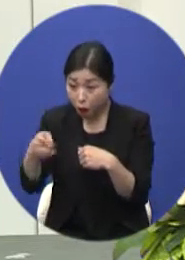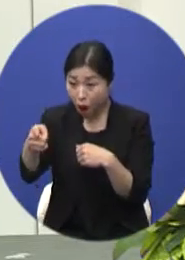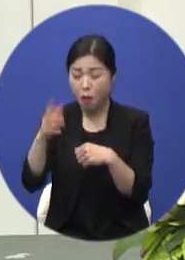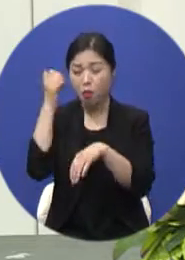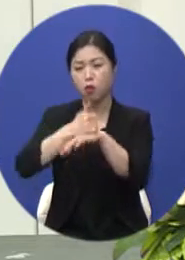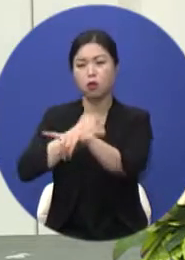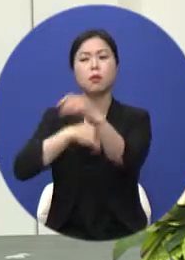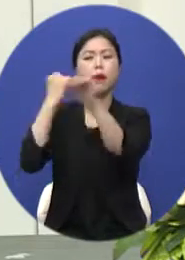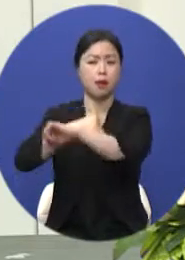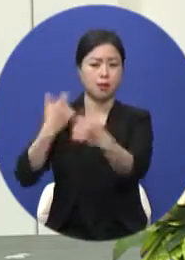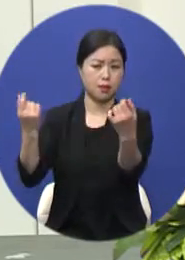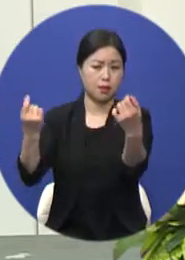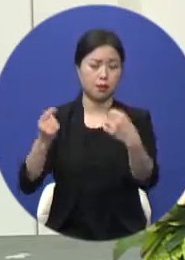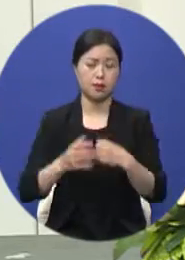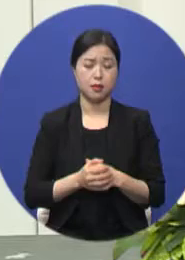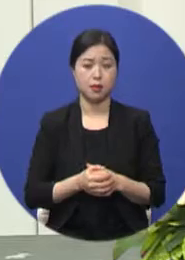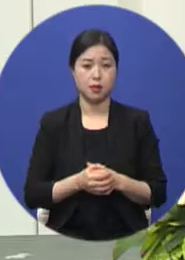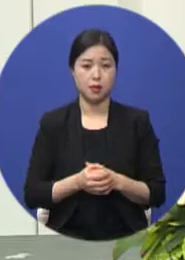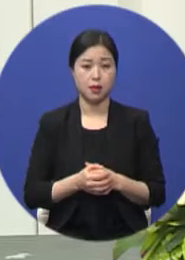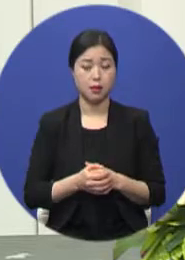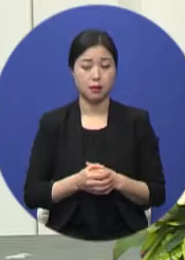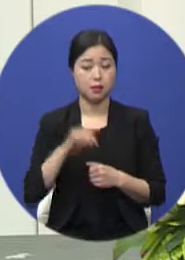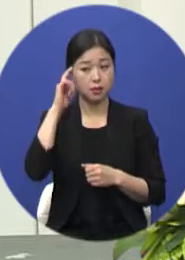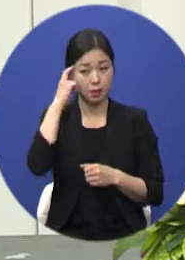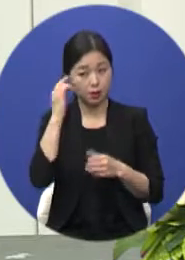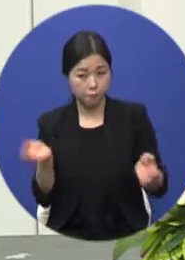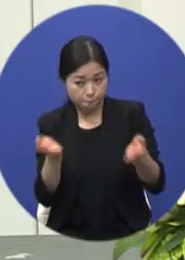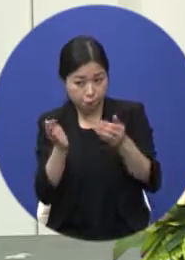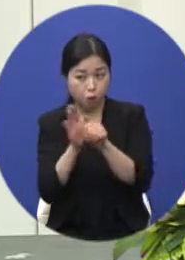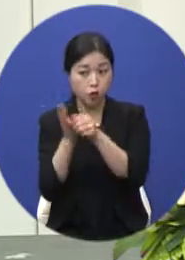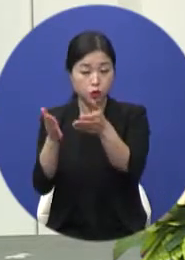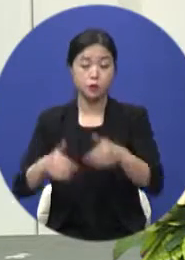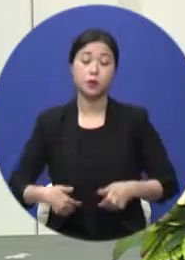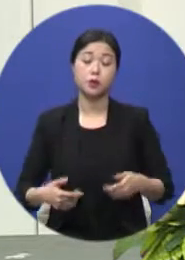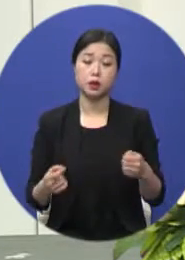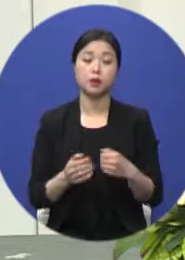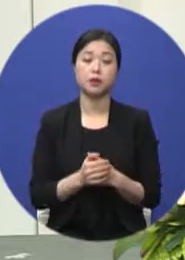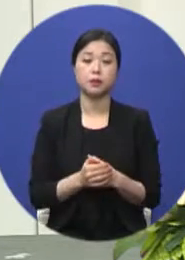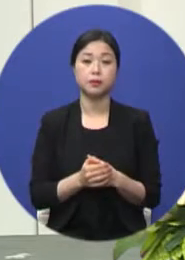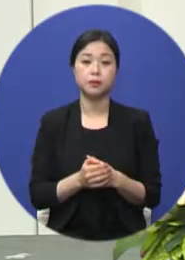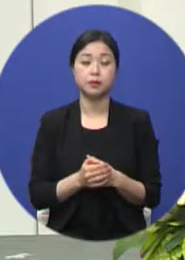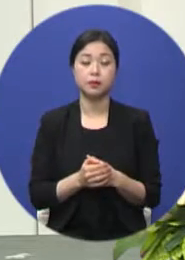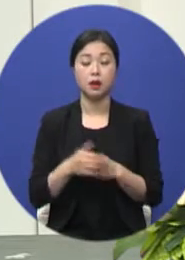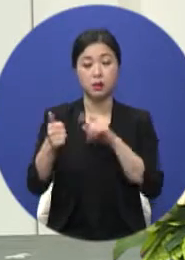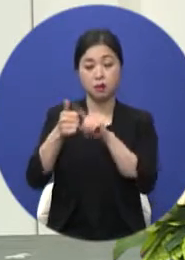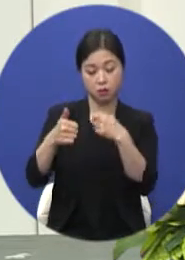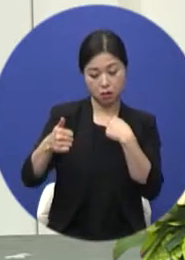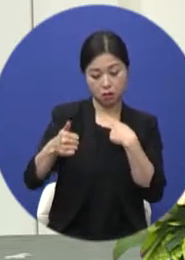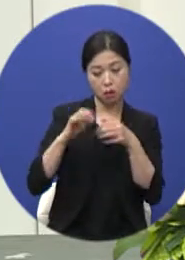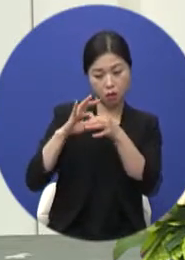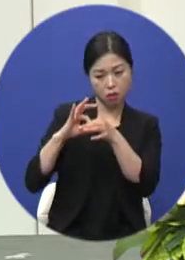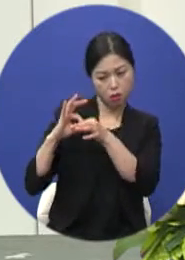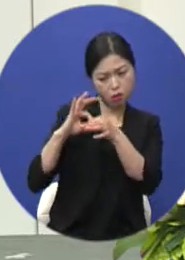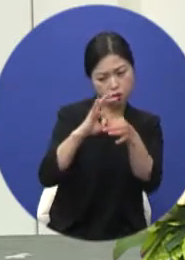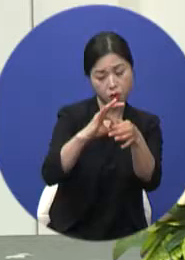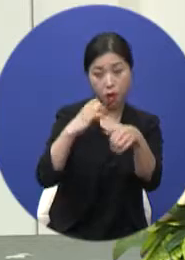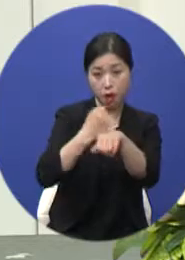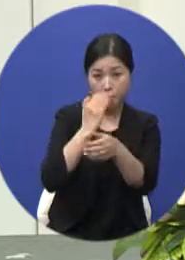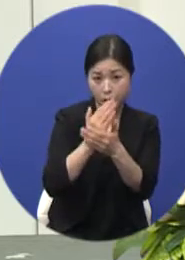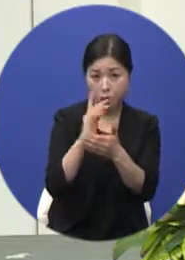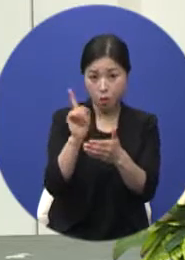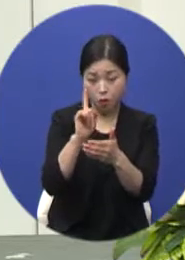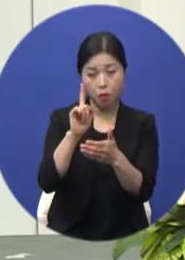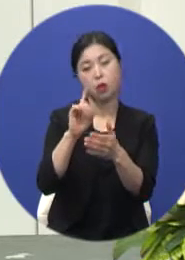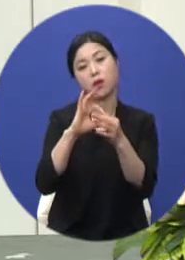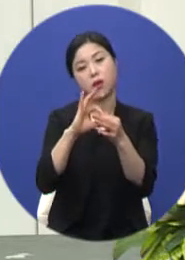망하는 거다. 그런 그것을 한번 심어주는 게 어떨까 싶기도 하고 조금 더 그럼 이 사람하고 내가 관계를 지속할지 못할지에